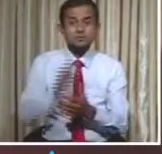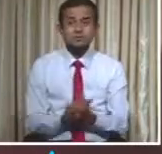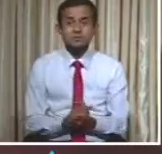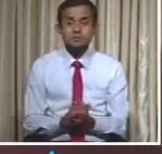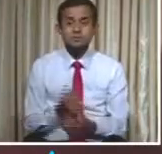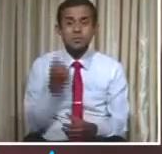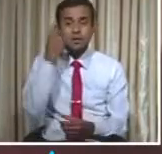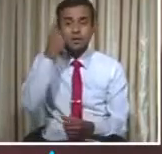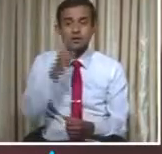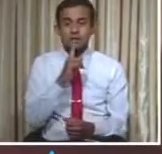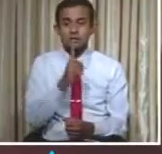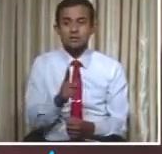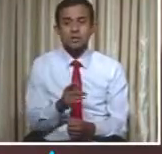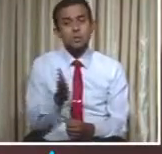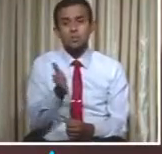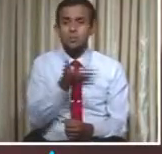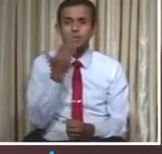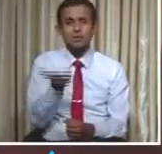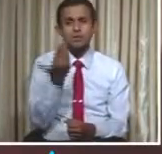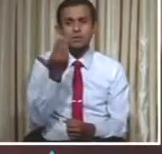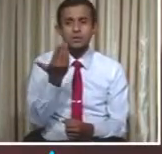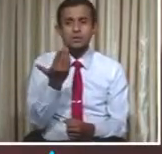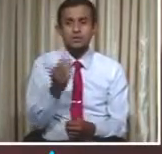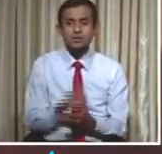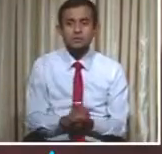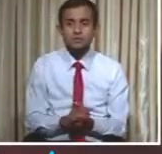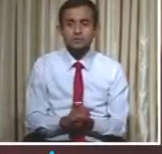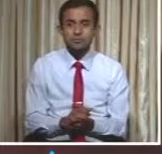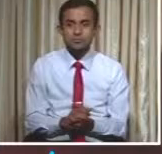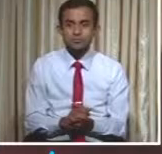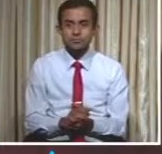කරනවා පුළුවන් නම් යටත් පිරිසෙන්